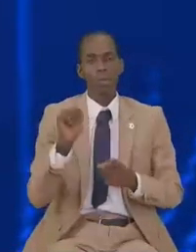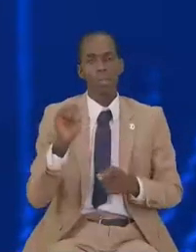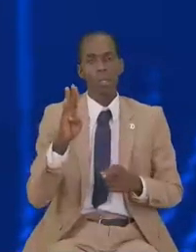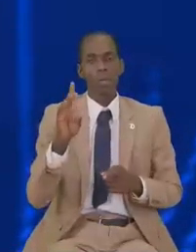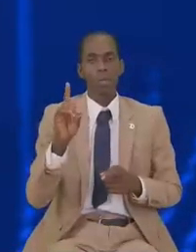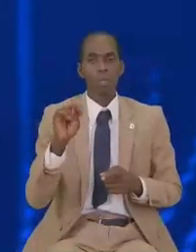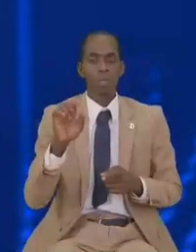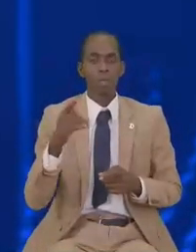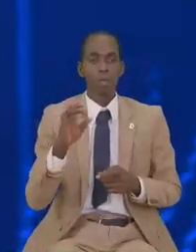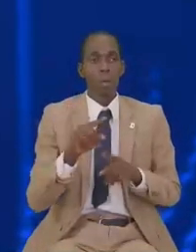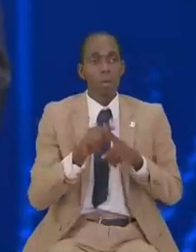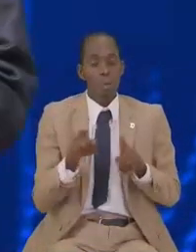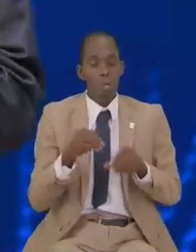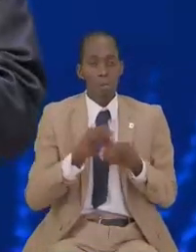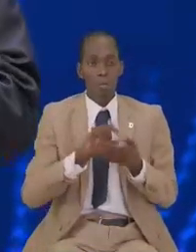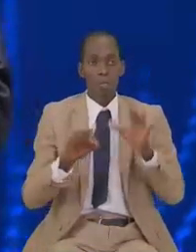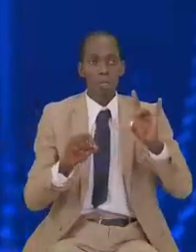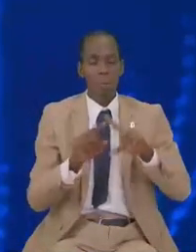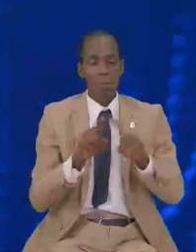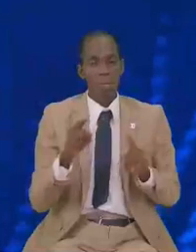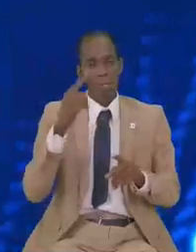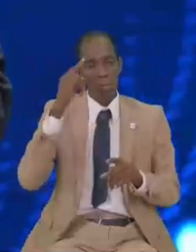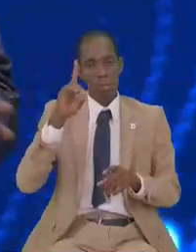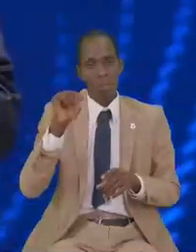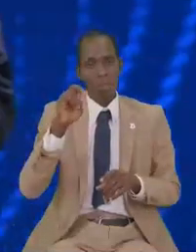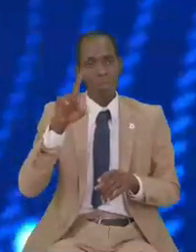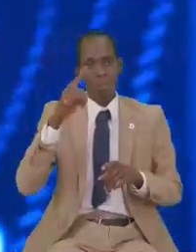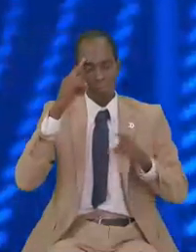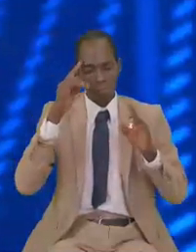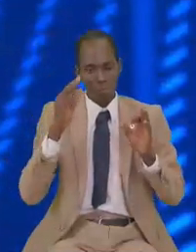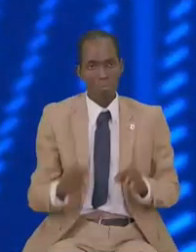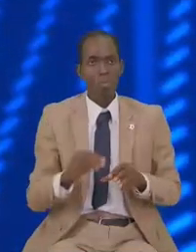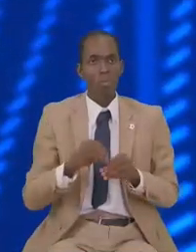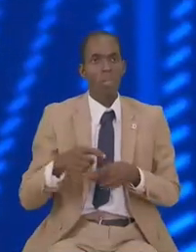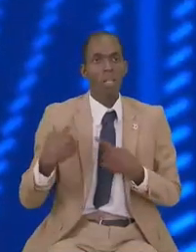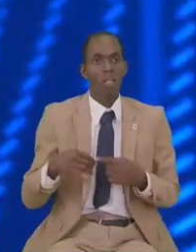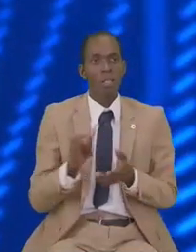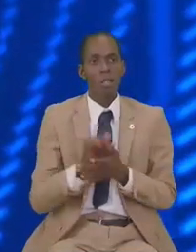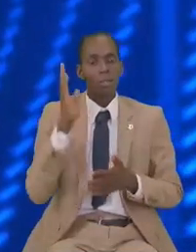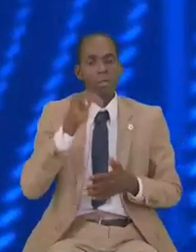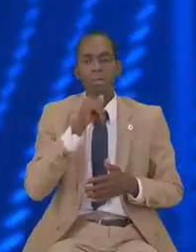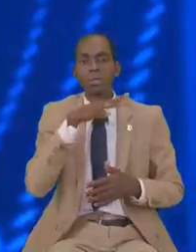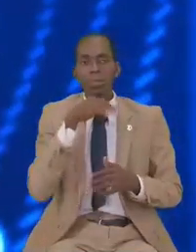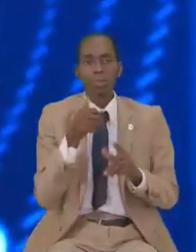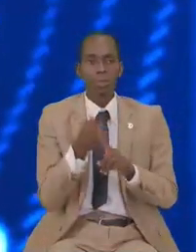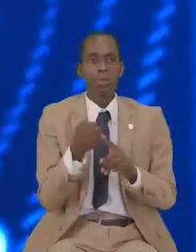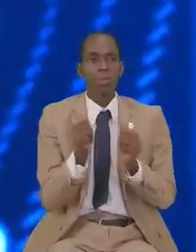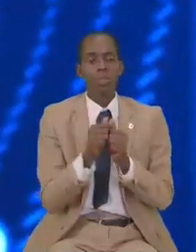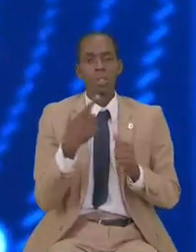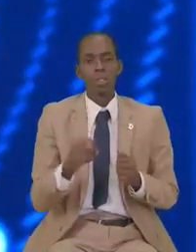Daniel résolut de ne pas se souiller par les mets du roi et par le vin dont le roi buvait.